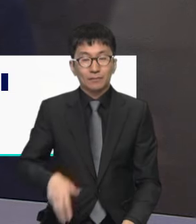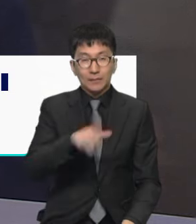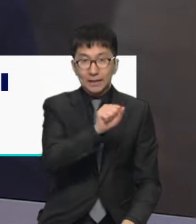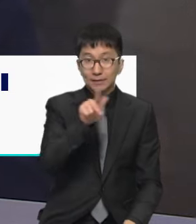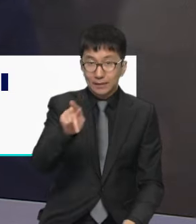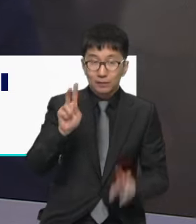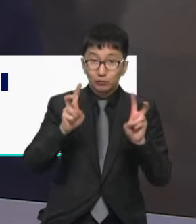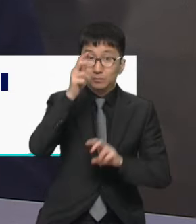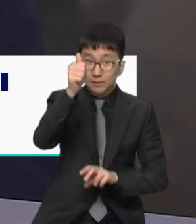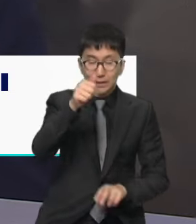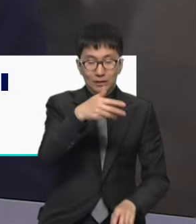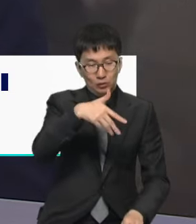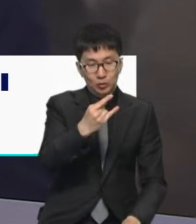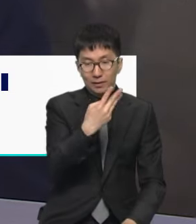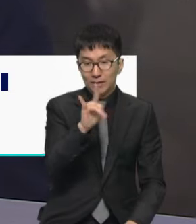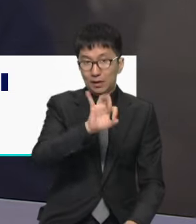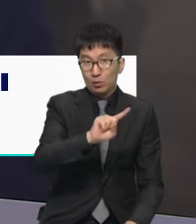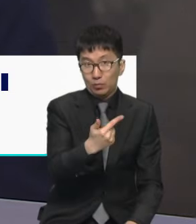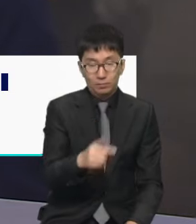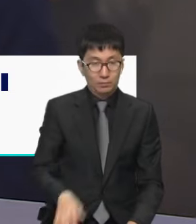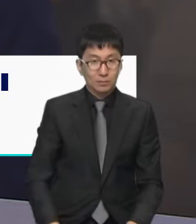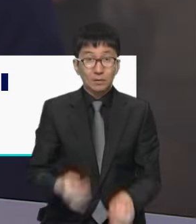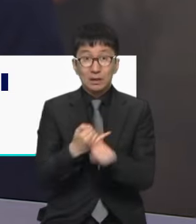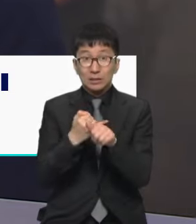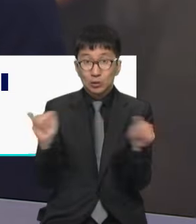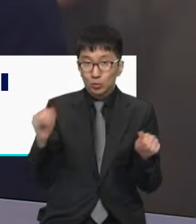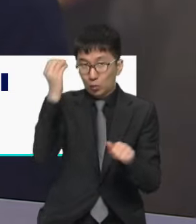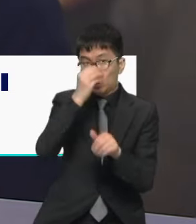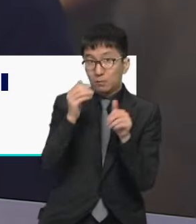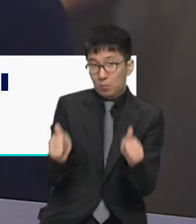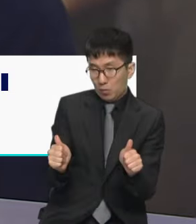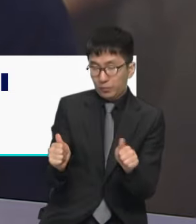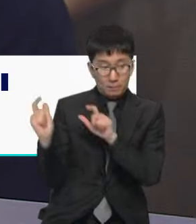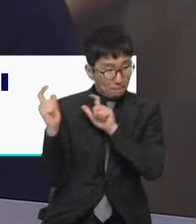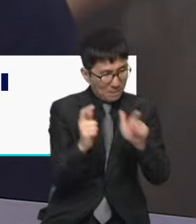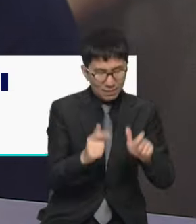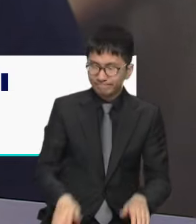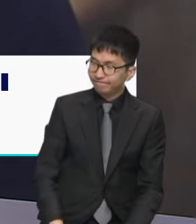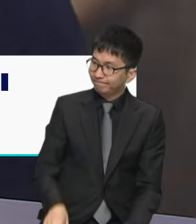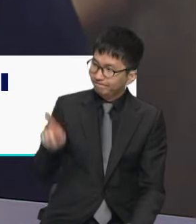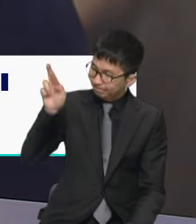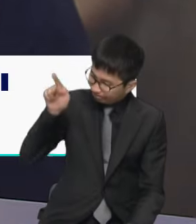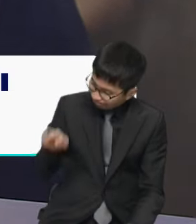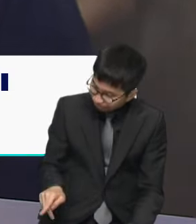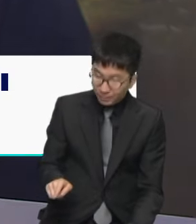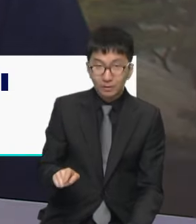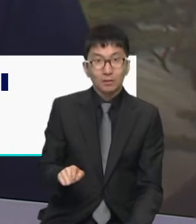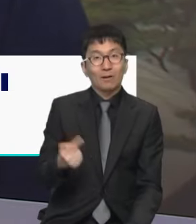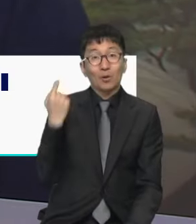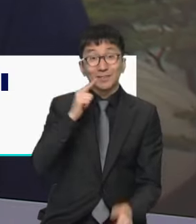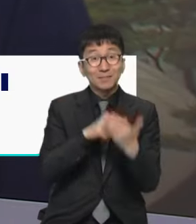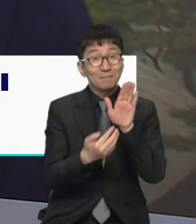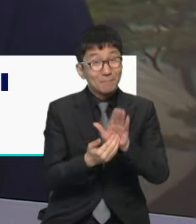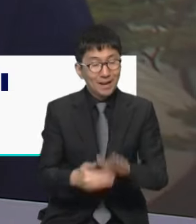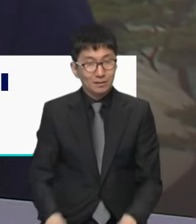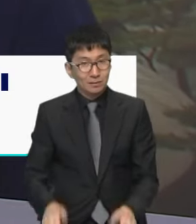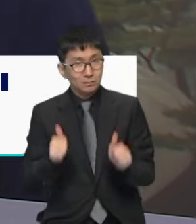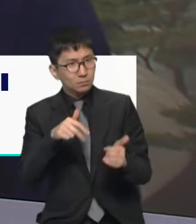최태원 SK그룹 회장이 이혼 소송 항소심 판결에 치명적 오류가 있었다고 지적한 지 하루 만에